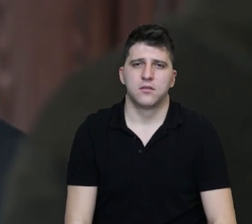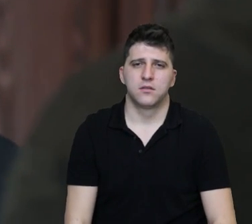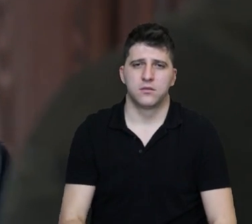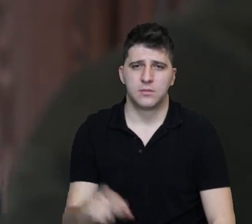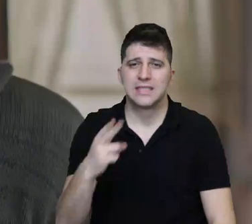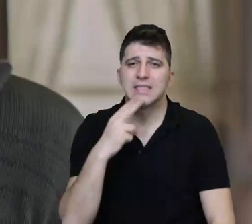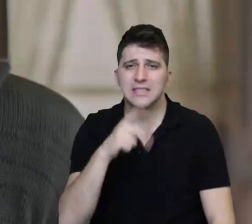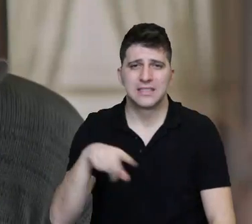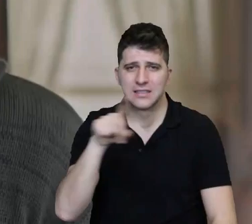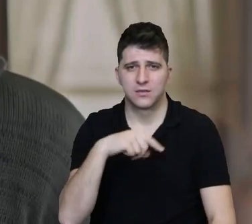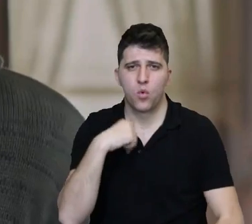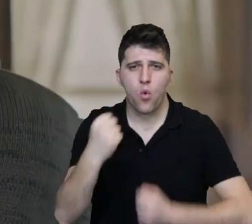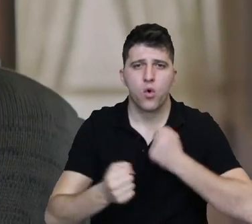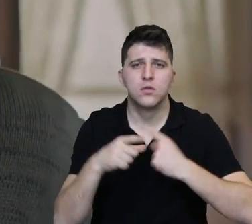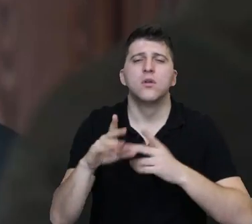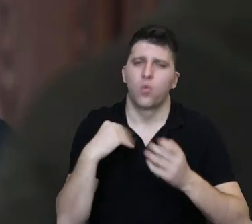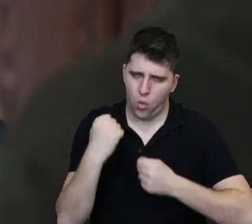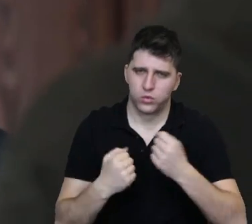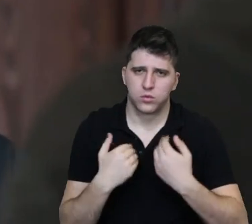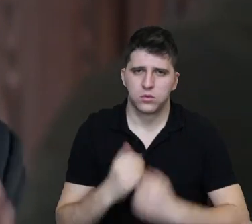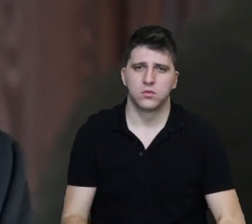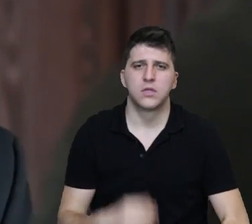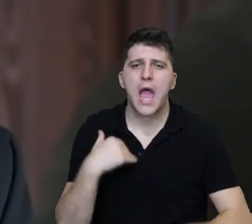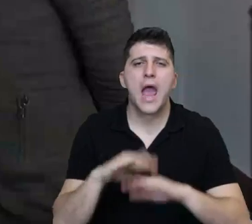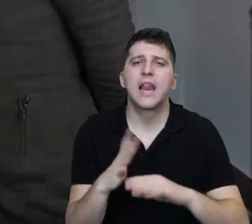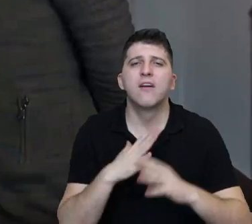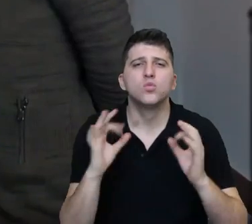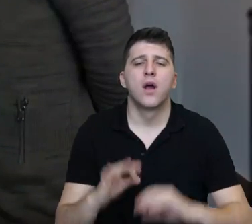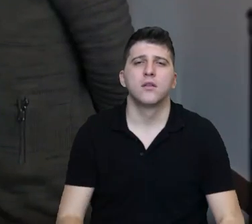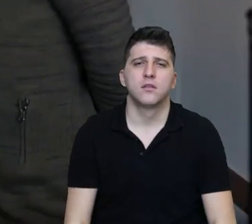Biz bu kızların peşinden koşmadık mı? Koştuk. Elimizde ne var şu anda?